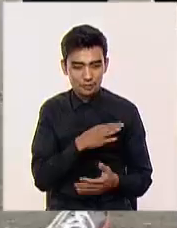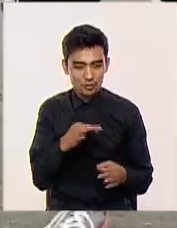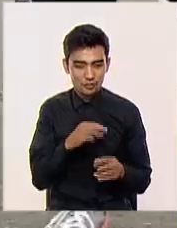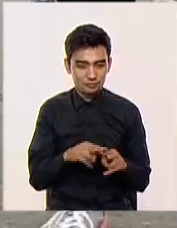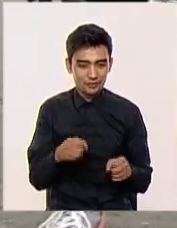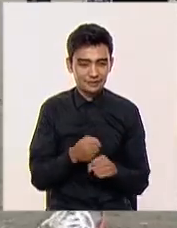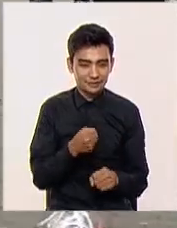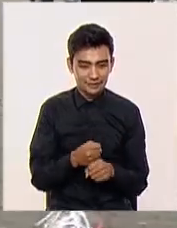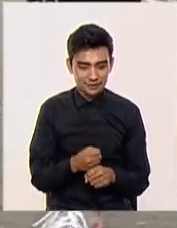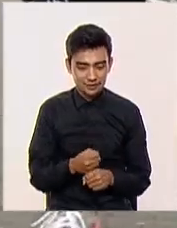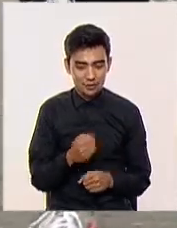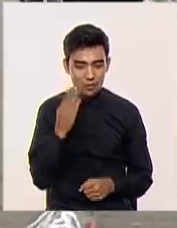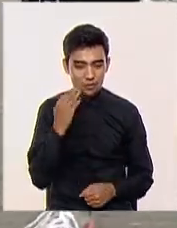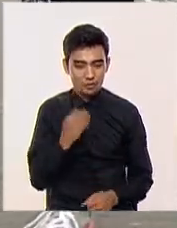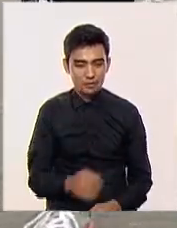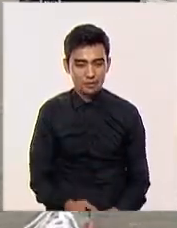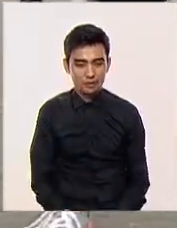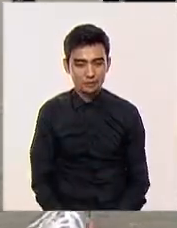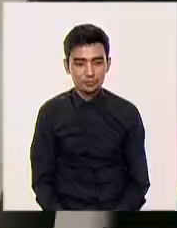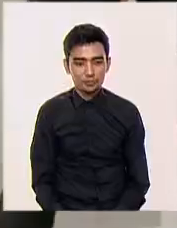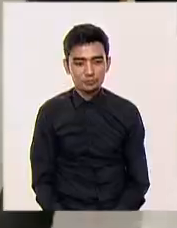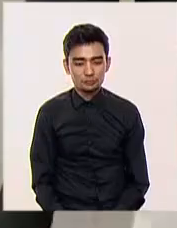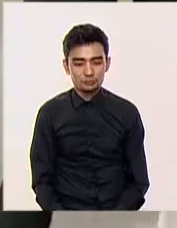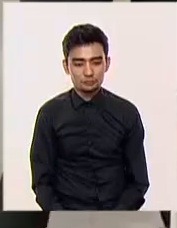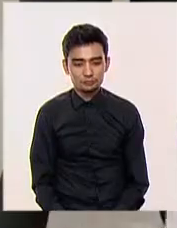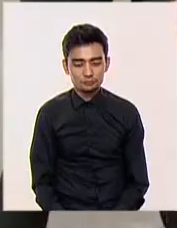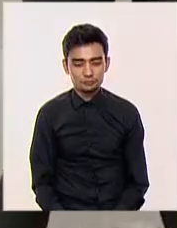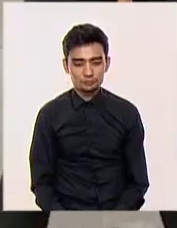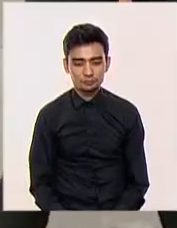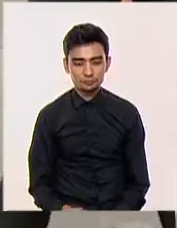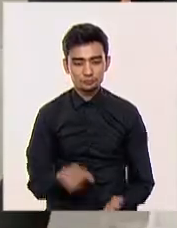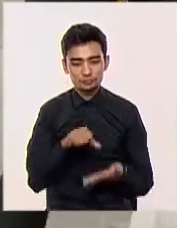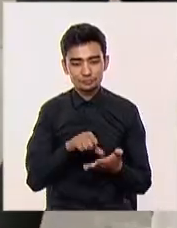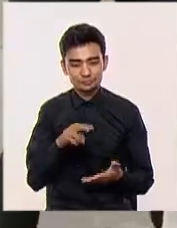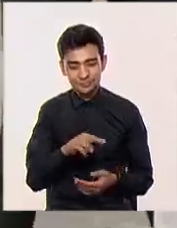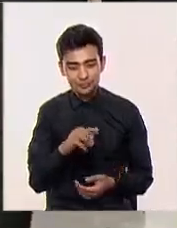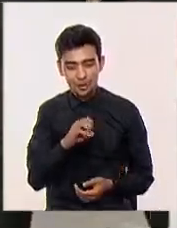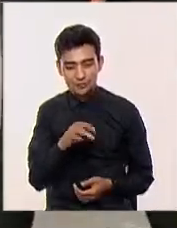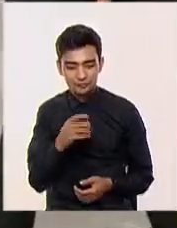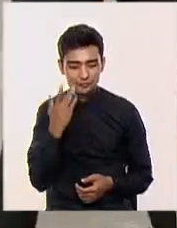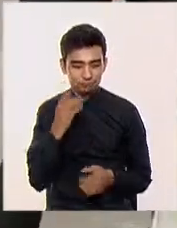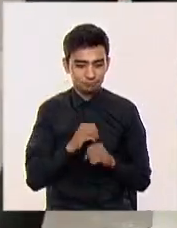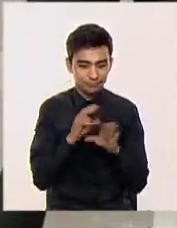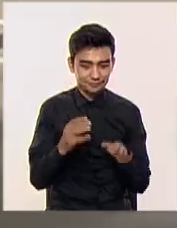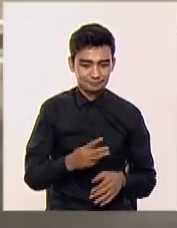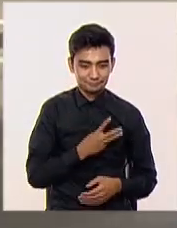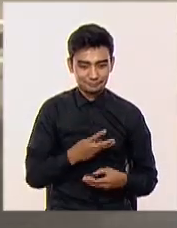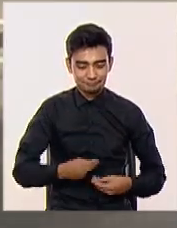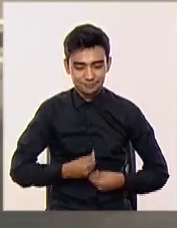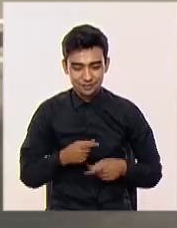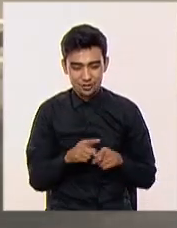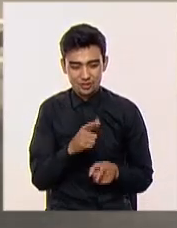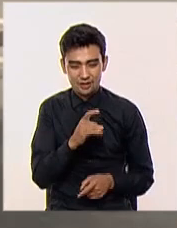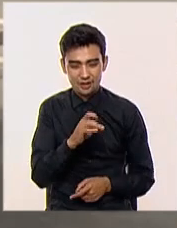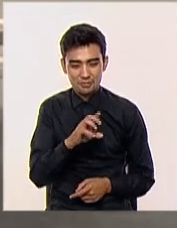это сделать значительно легче. Для нас участие в марафоне – это не только яркое, но и знаковое событие. В этом году компания